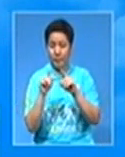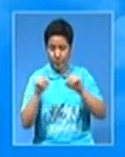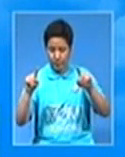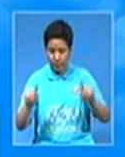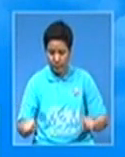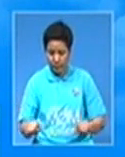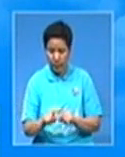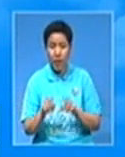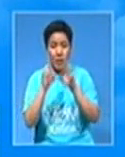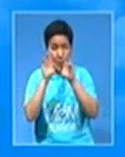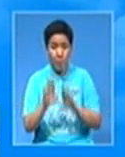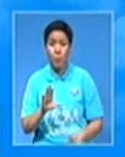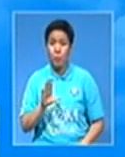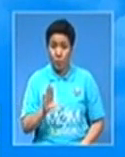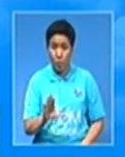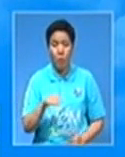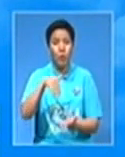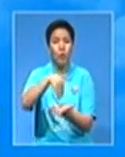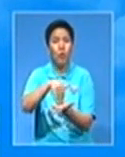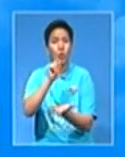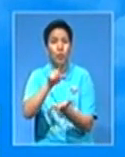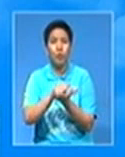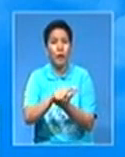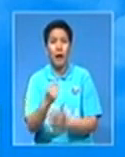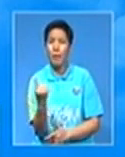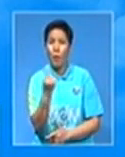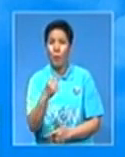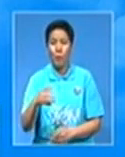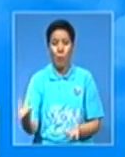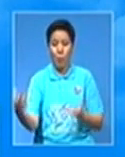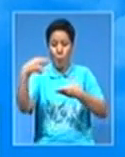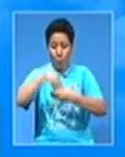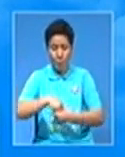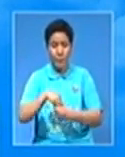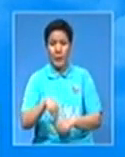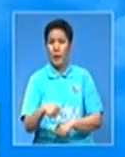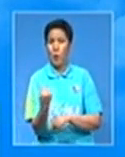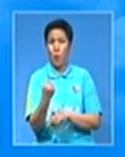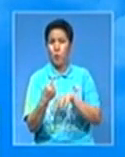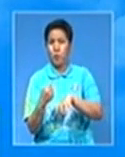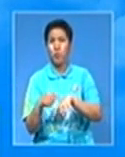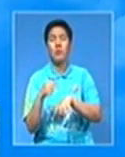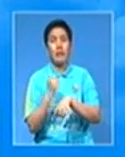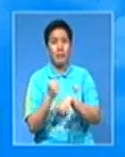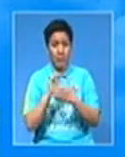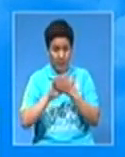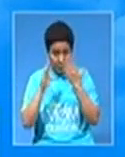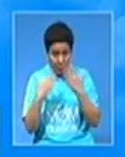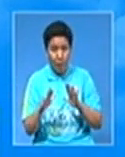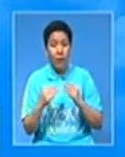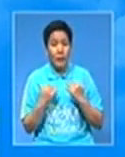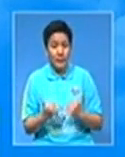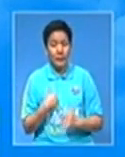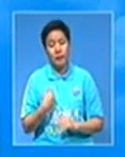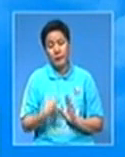นะครับระบบคอสและศูนย์บริการแบบเสร็จเพื่อการบริการมาใช้ด้วยนะครับผมเองก็ได้แสดง